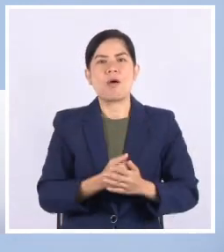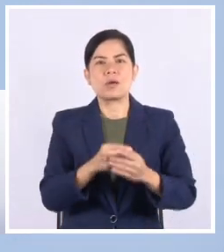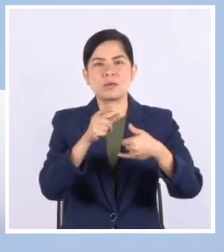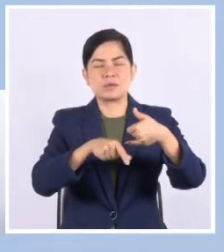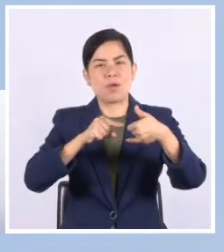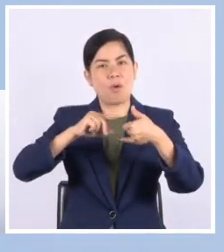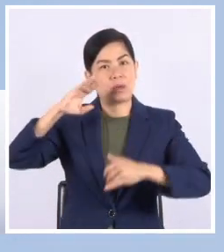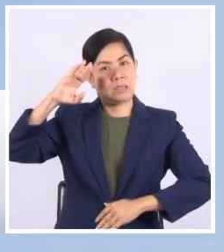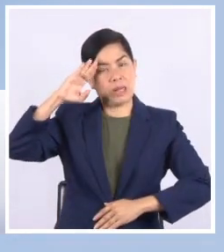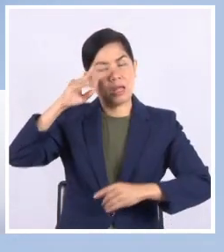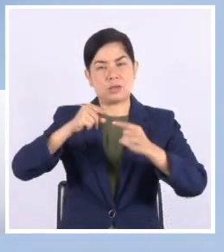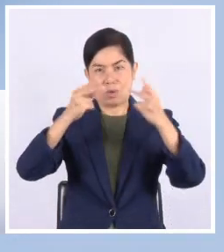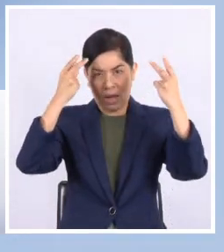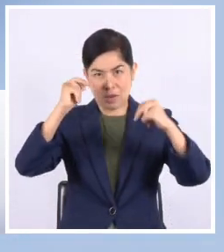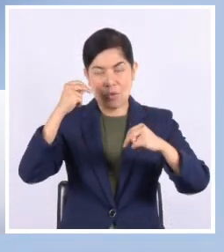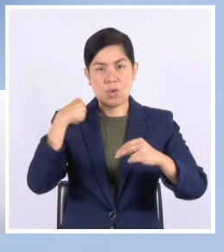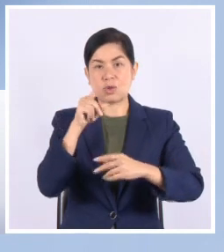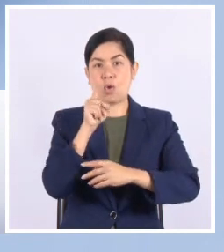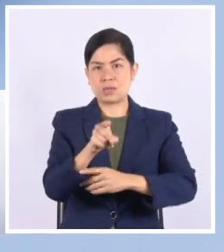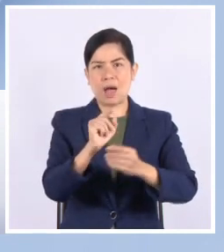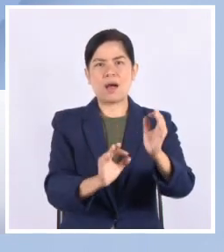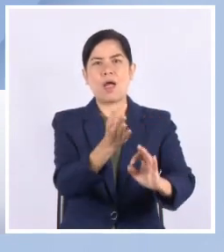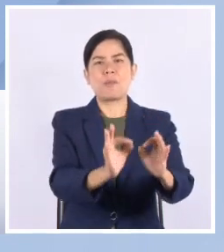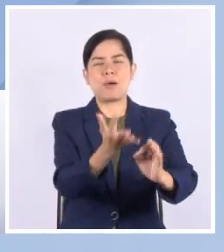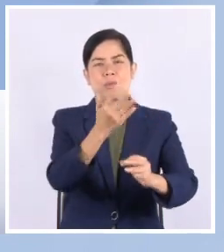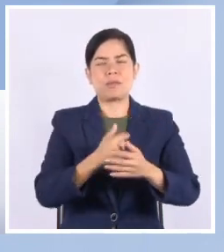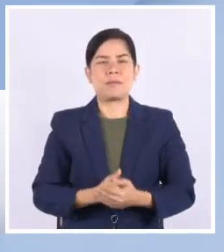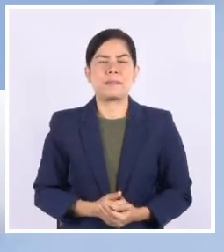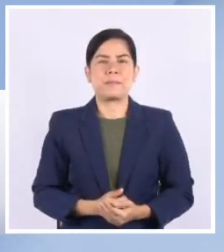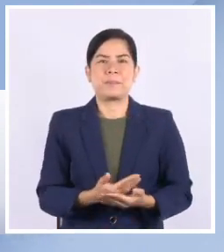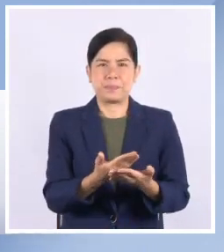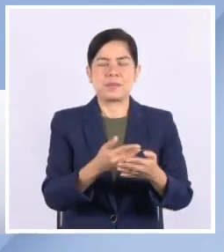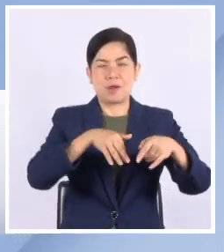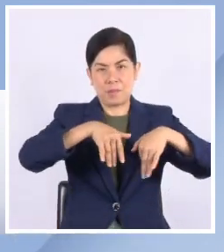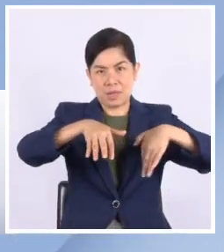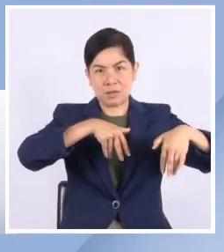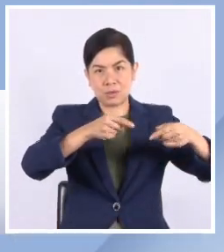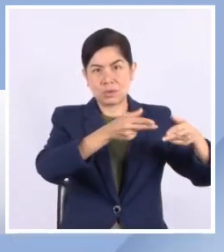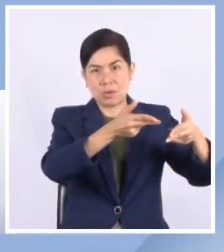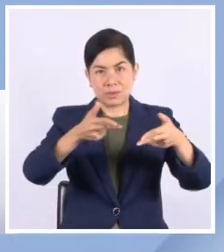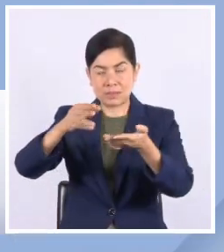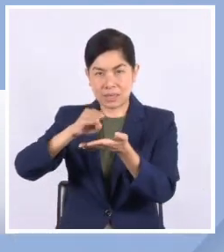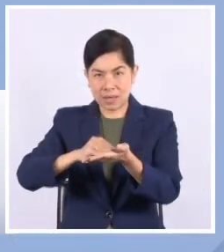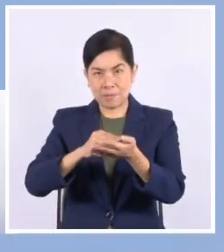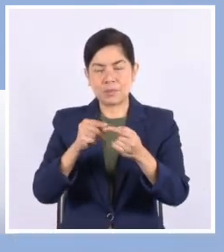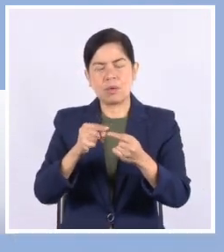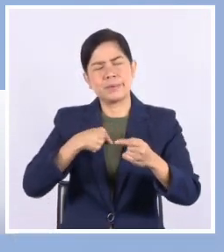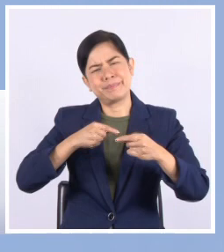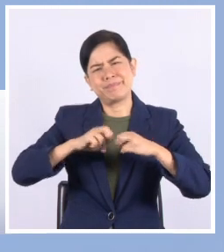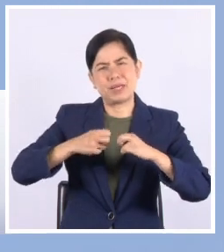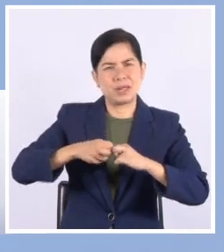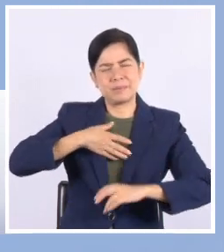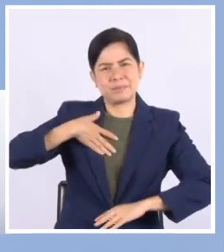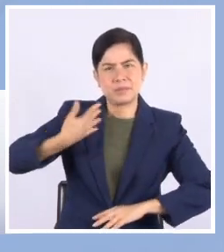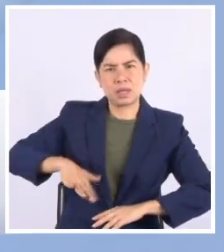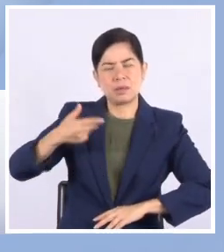เอาค่อยๆได้เรียงดูแต่ว่าเหตุนี้เนี่ยคลิปเนี่ยชาวบ้านเขาถ่ายไว้ได้นะคุณผู้ชมเพราะว่าเขาเดือดร้อนต้องเรียกรถดับเพลิงนะคะแล้วก็ในเสียงในคลิปก็บอกโ